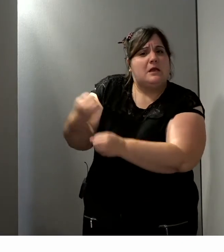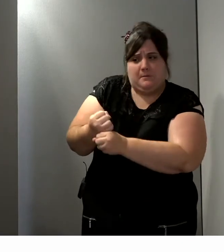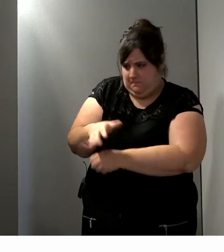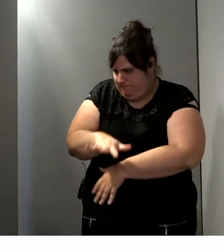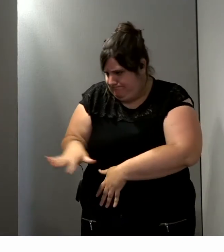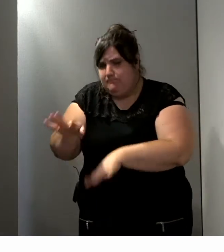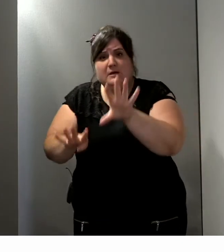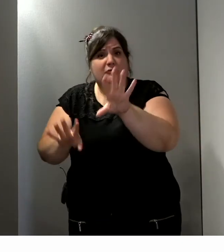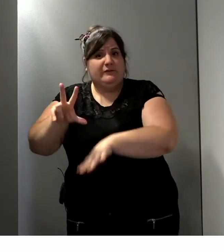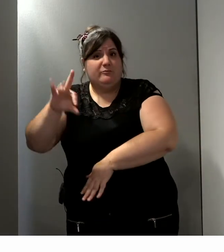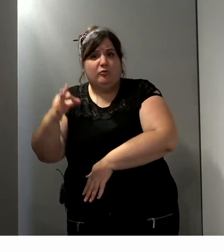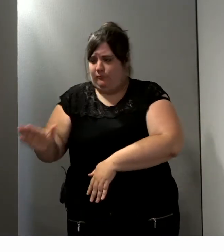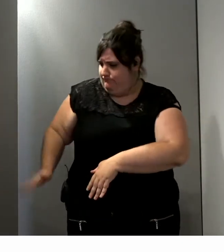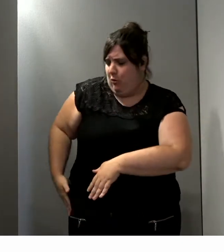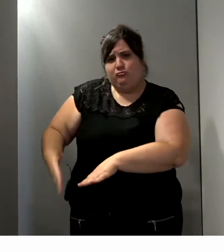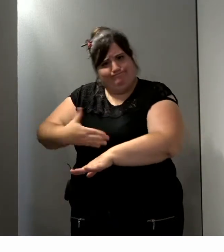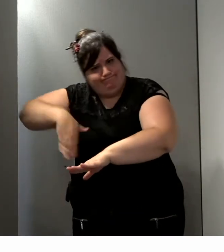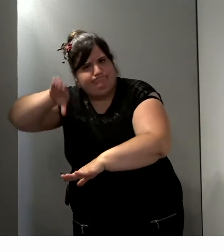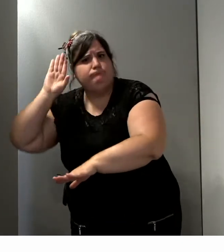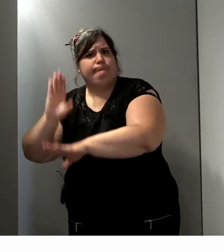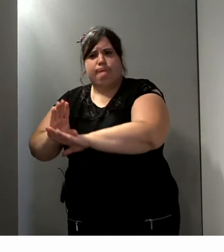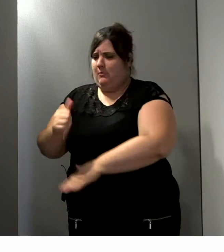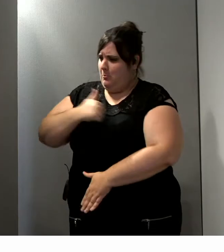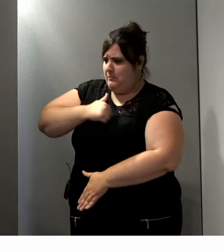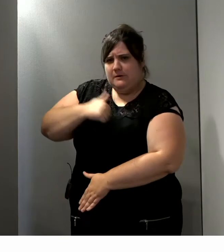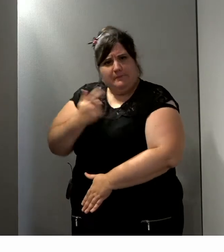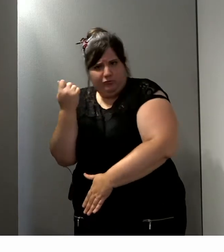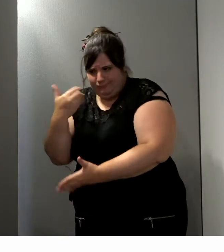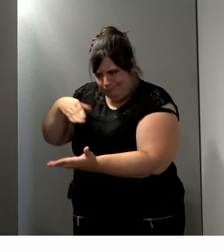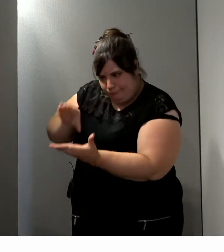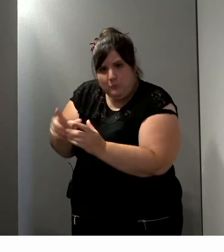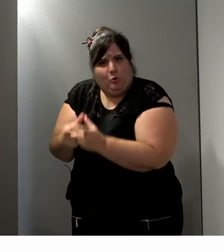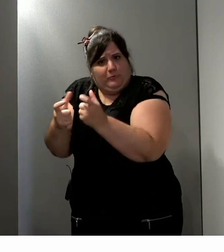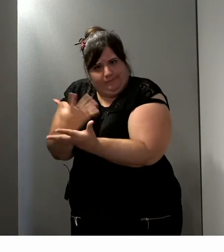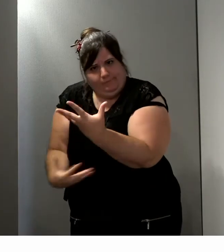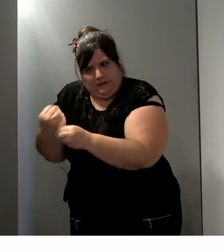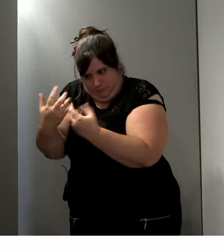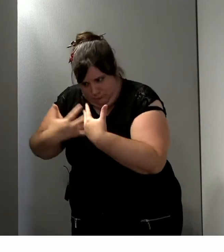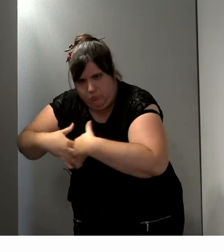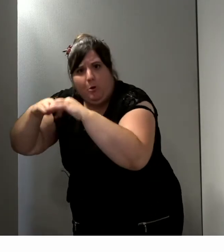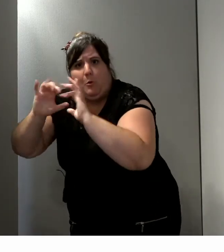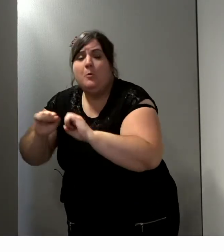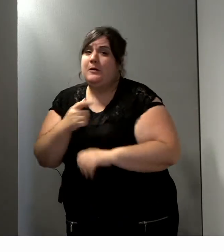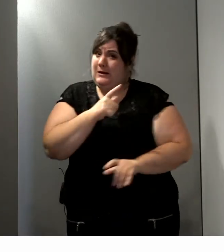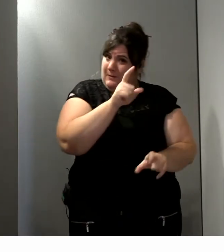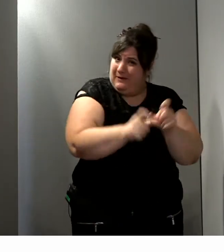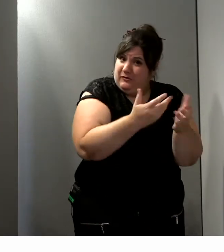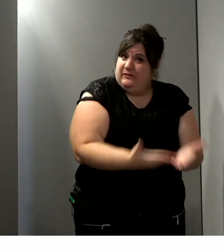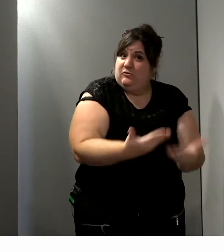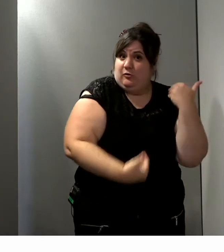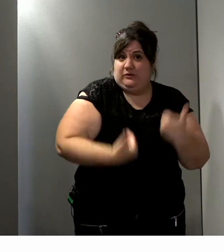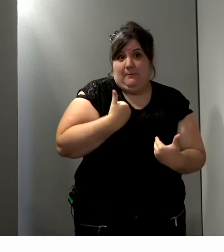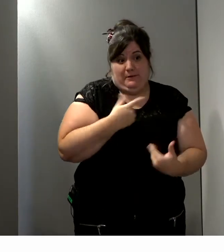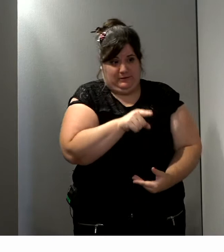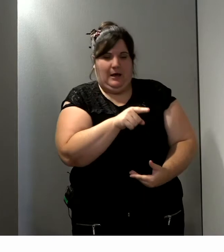créent apportent en fonds propres et mettent au pot elles-mêmes pour démarrer leur boîte, eh bien, chez les personnes en situation de handicap, dans l'étude Enati, c'est